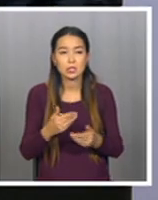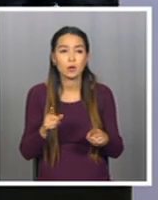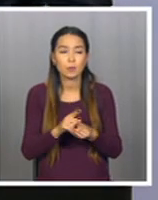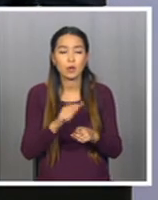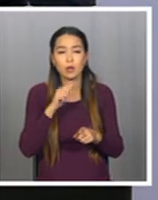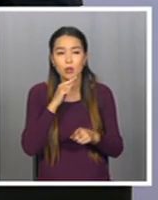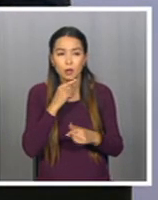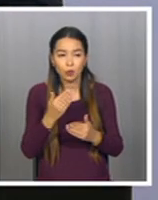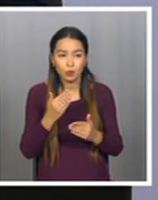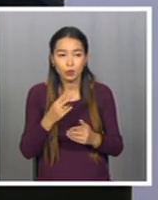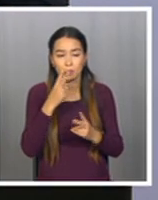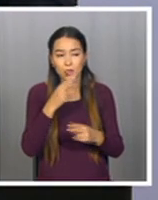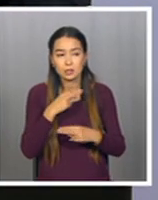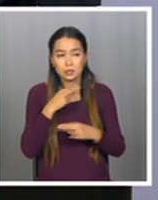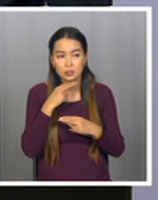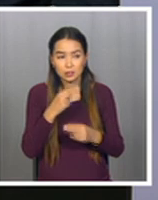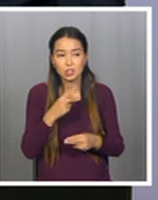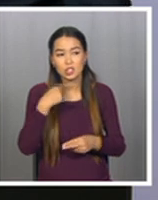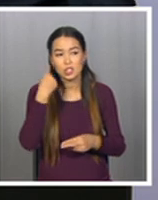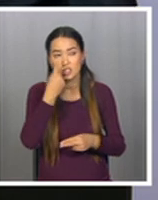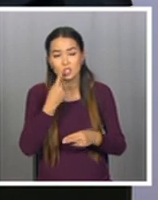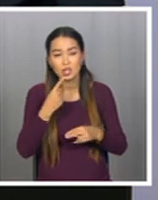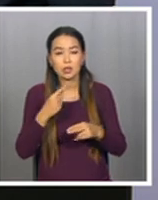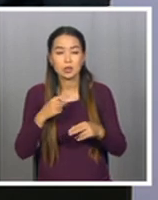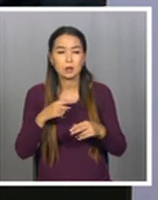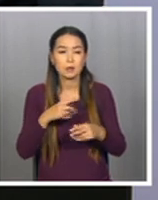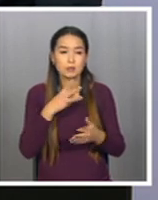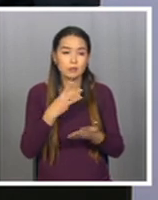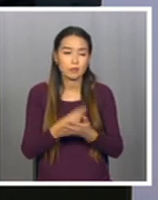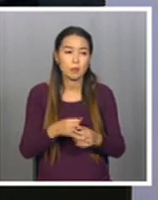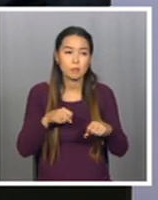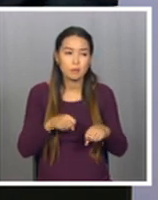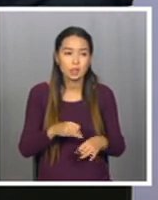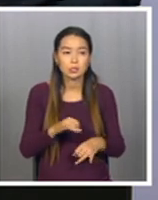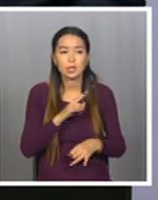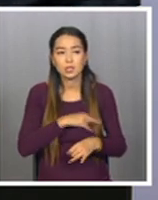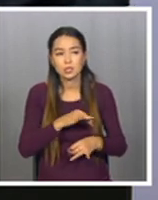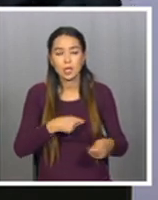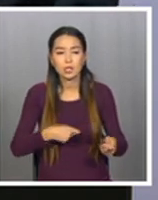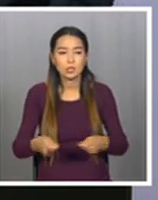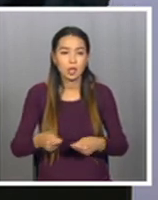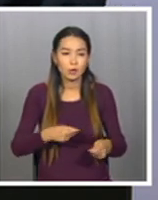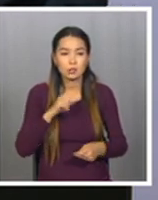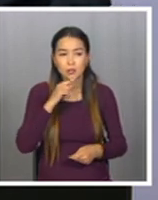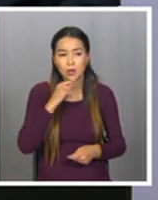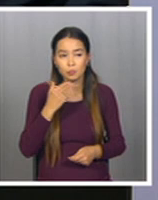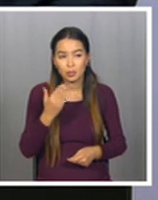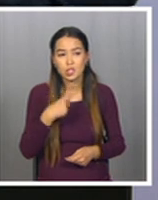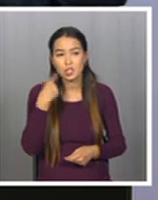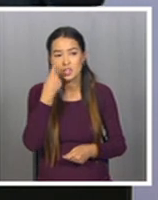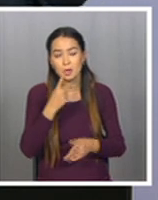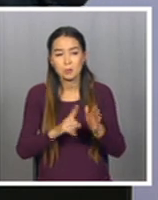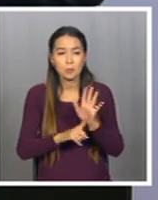оларға жеке меншік құқығы, ресурстар мен тауарлардың нарығы, жеке